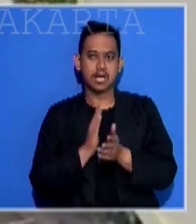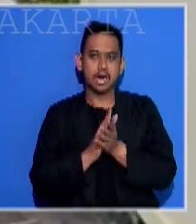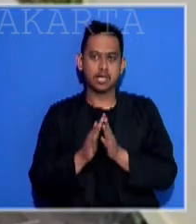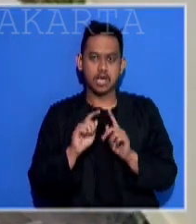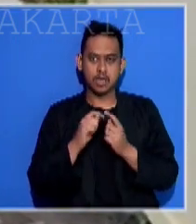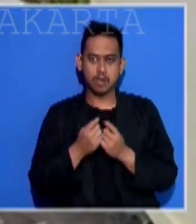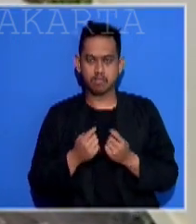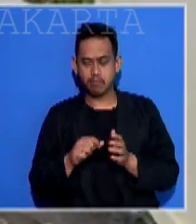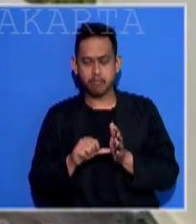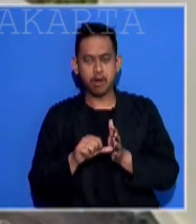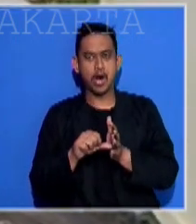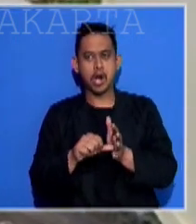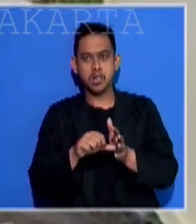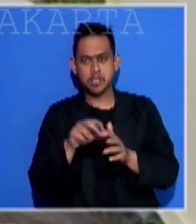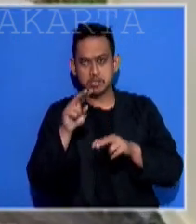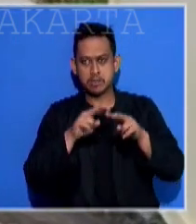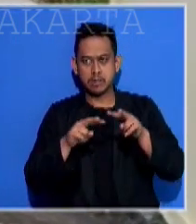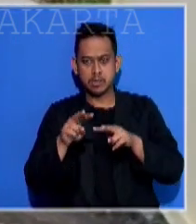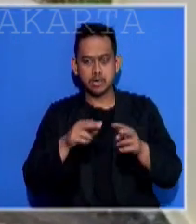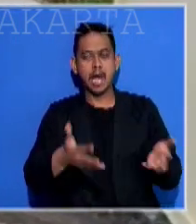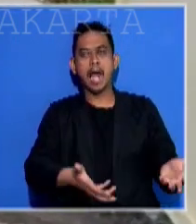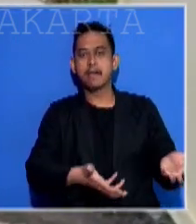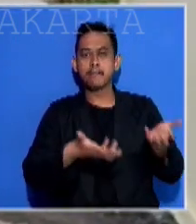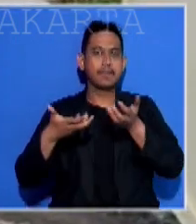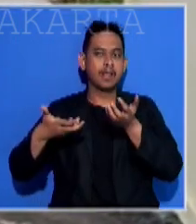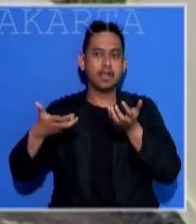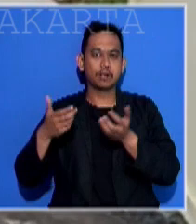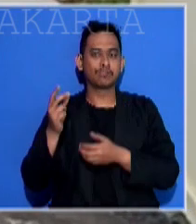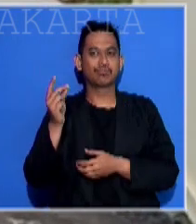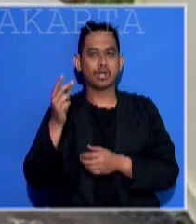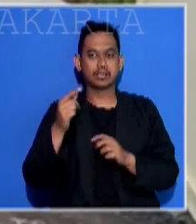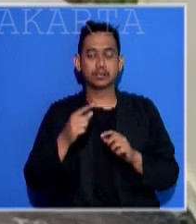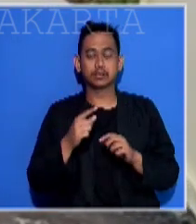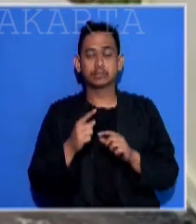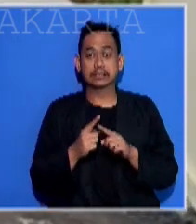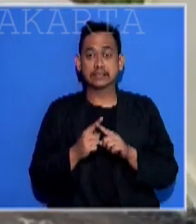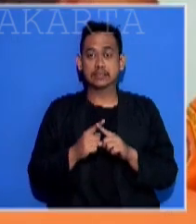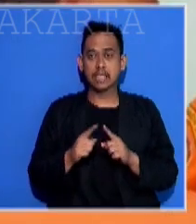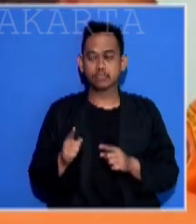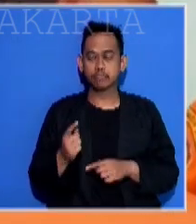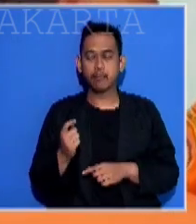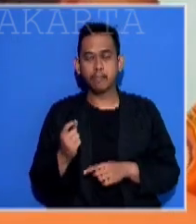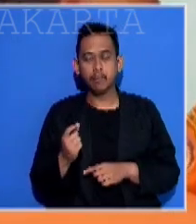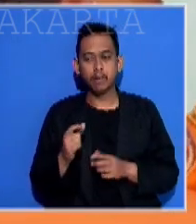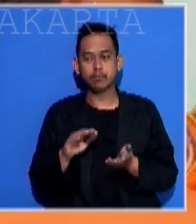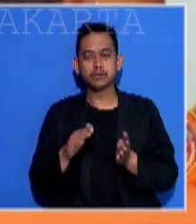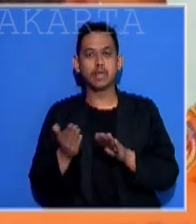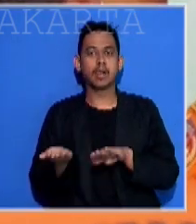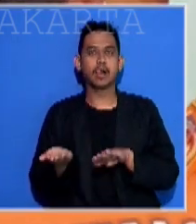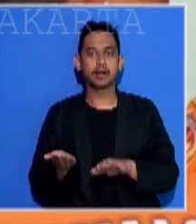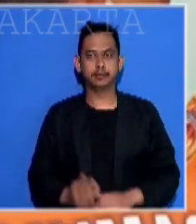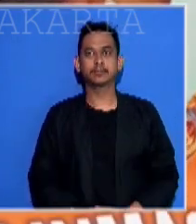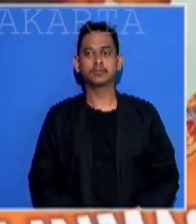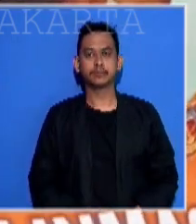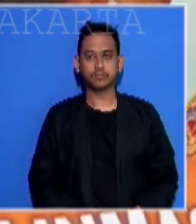memberikan pertolongan, kemudian korban bisa tertolong namun dilarikan ke rumah sakit. Menurutnya